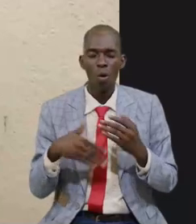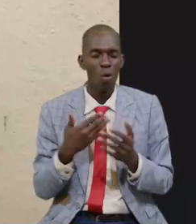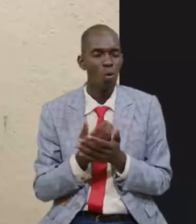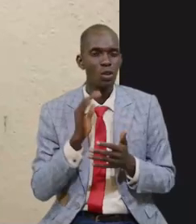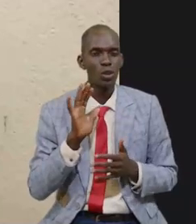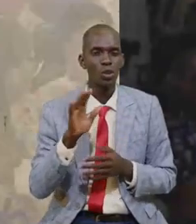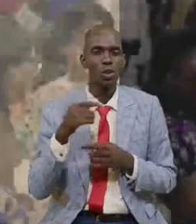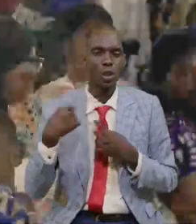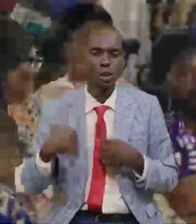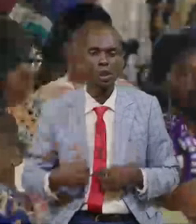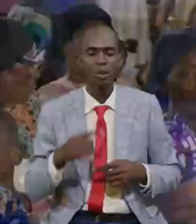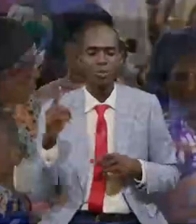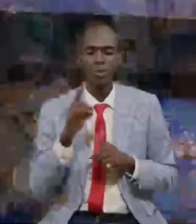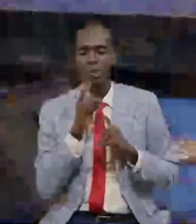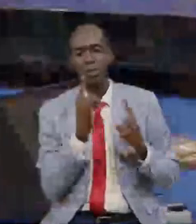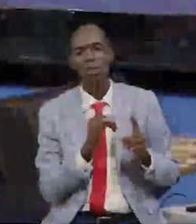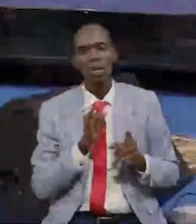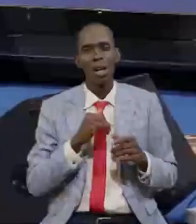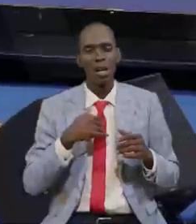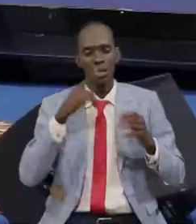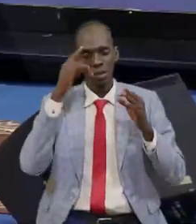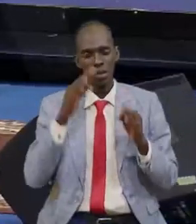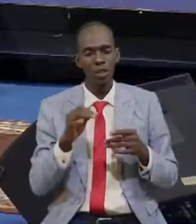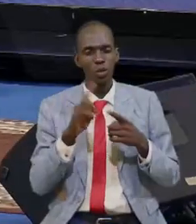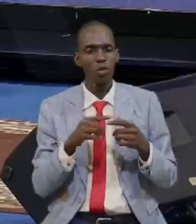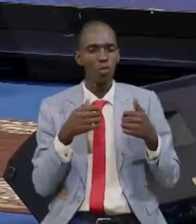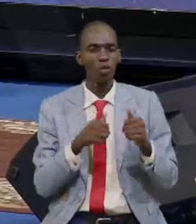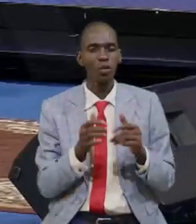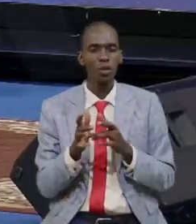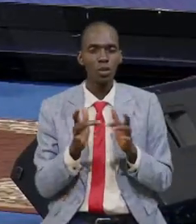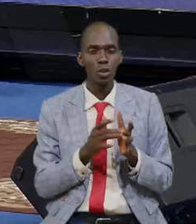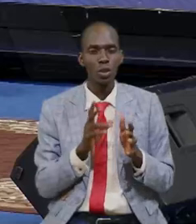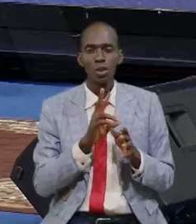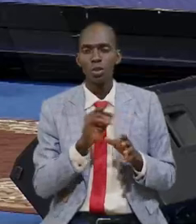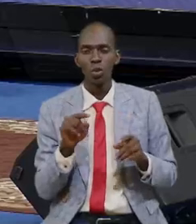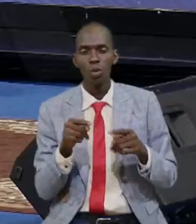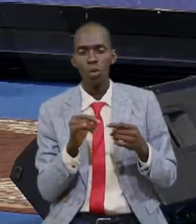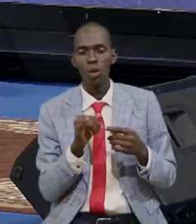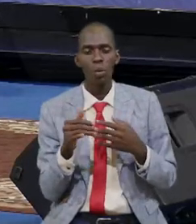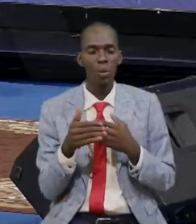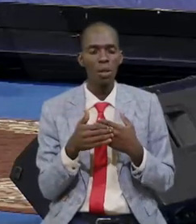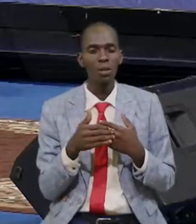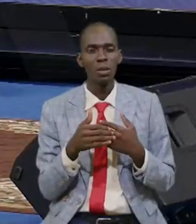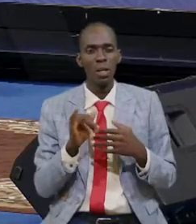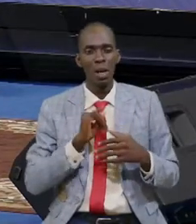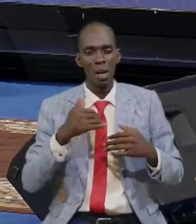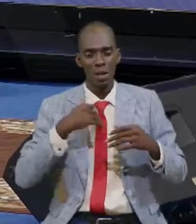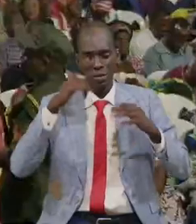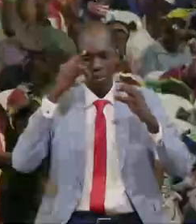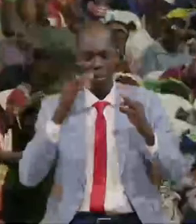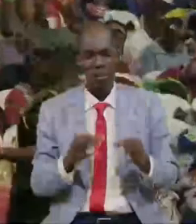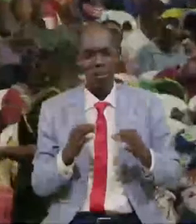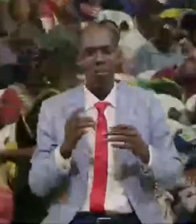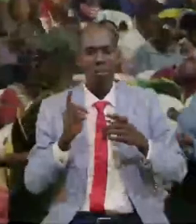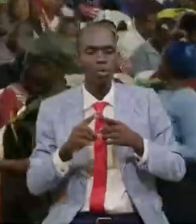dites, j'ai décidé de suivre Jésus, pas de retour, pas de retour. J'ai décidé, je